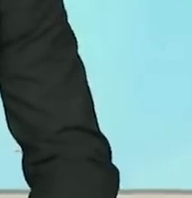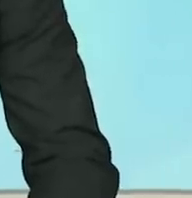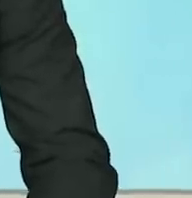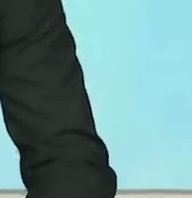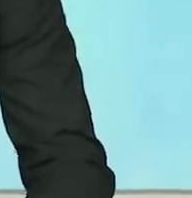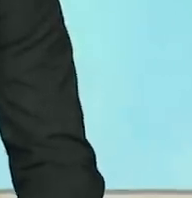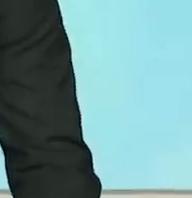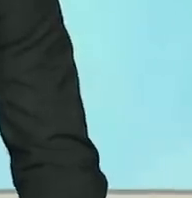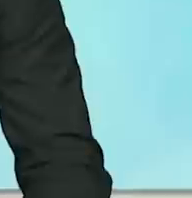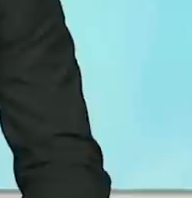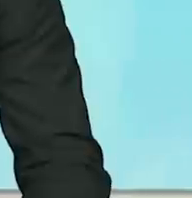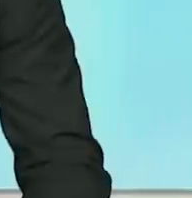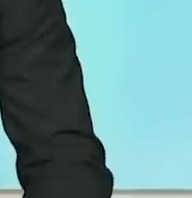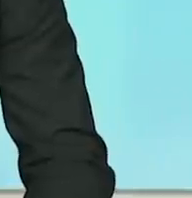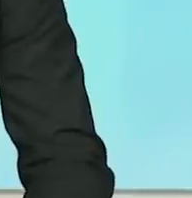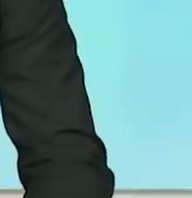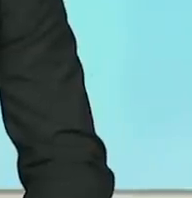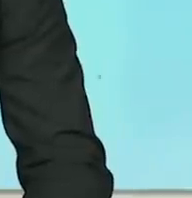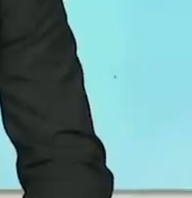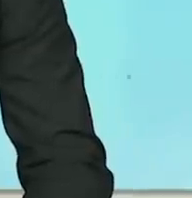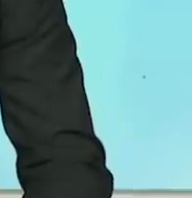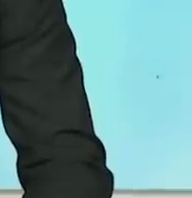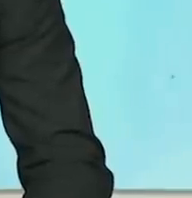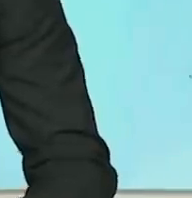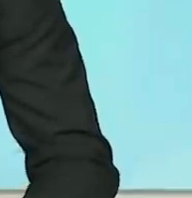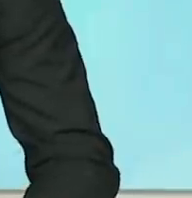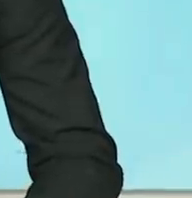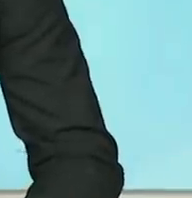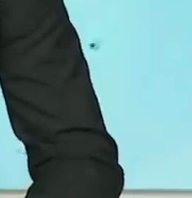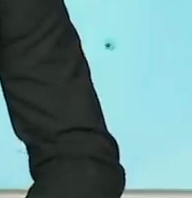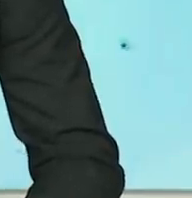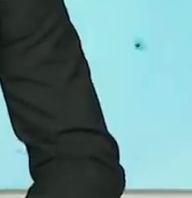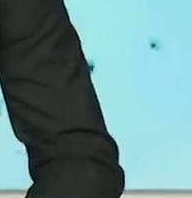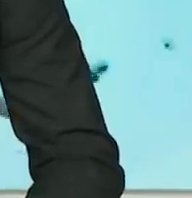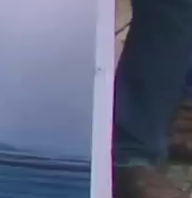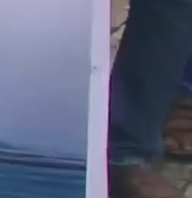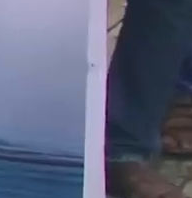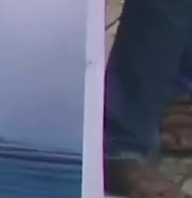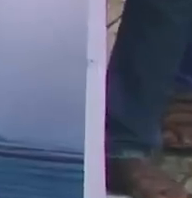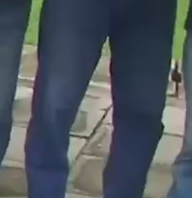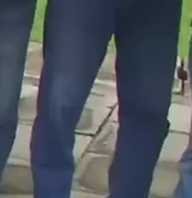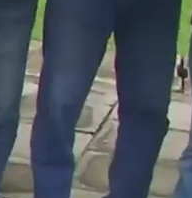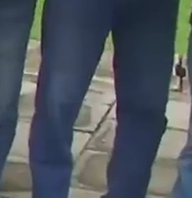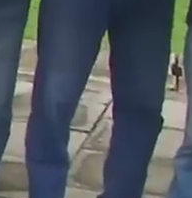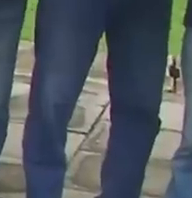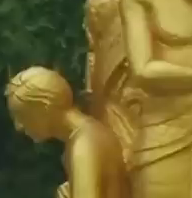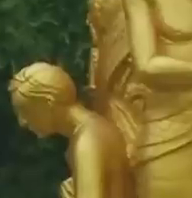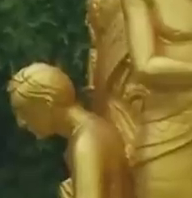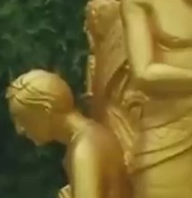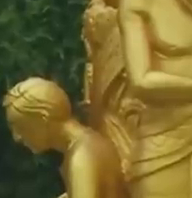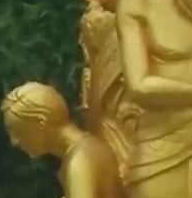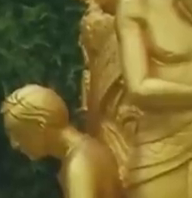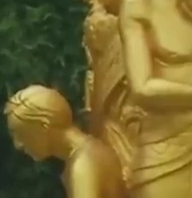හරහා පරිසර ඝාතනයට මුල් වූ පුද්ගලයින් රටට වහා හෙළි කළ යුතු බවයි ඔවුන් ප්‍රකාශ කළේ. සමාජවාදී තරුණ සංගමය